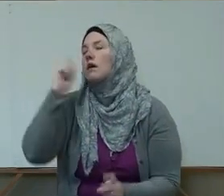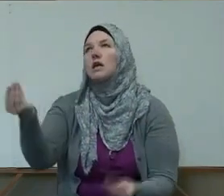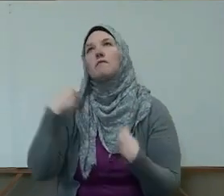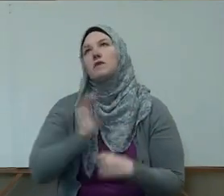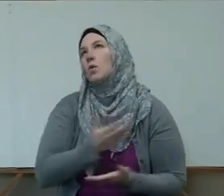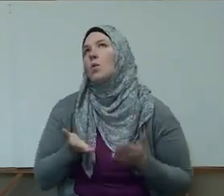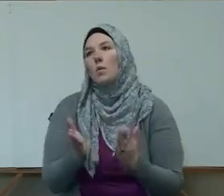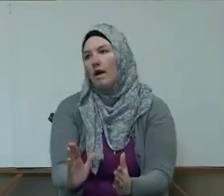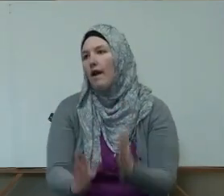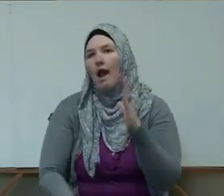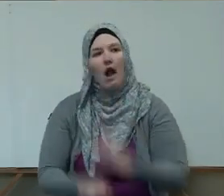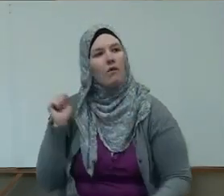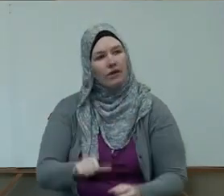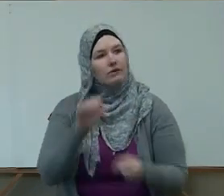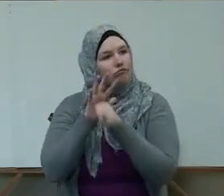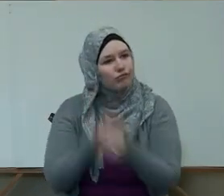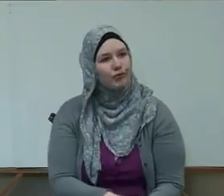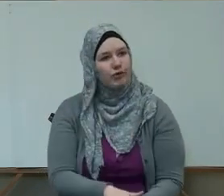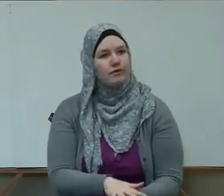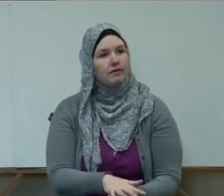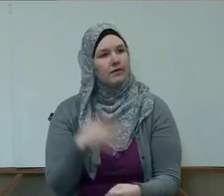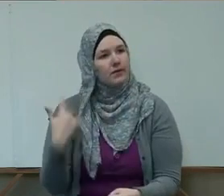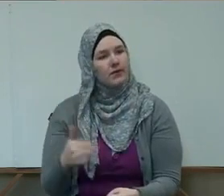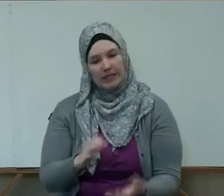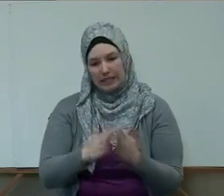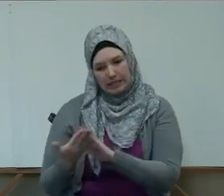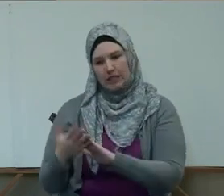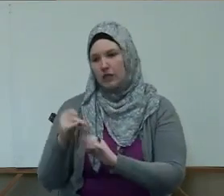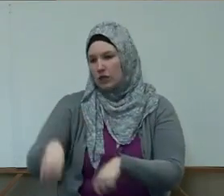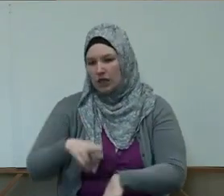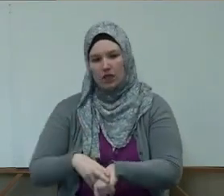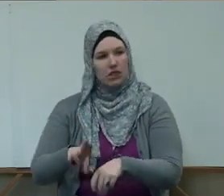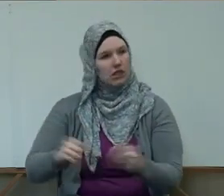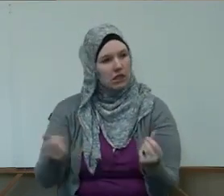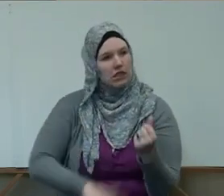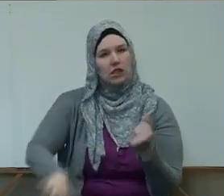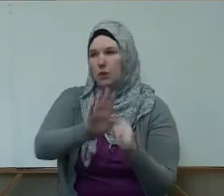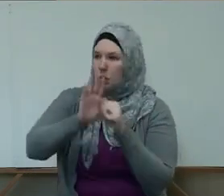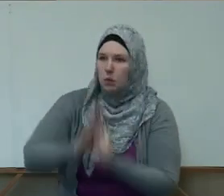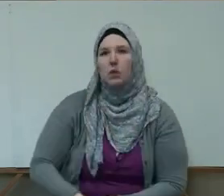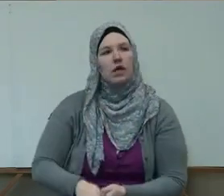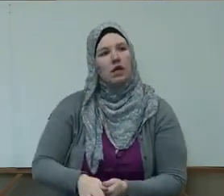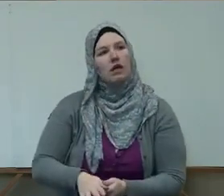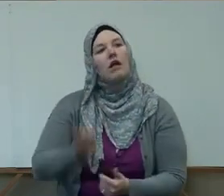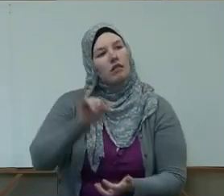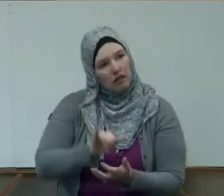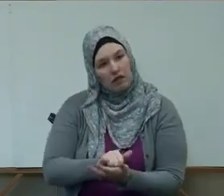this oppressive village or town or city or nation. أخرجنا من هذه